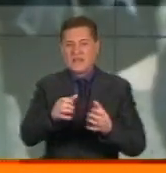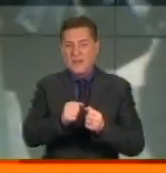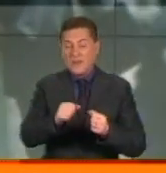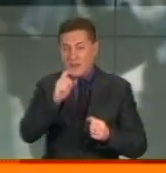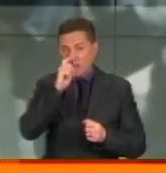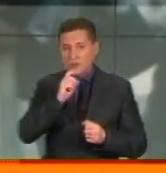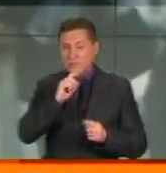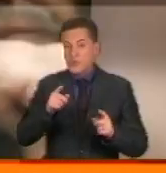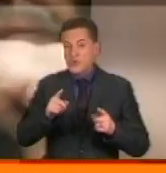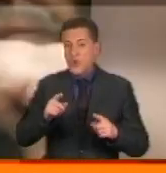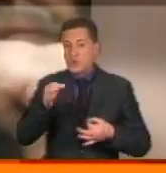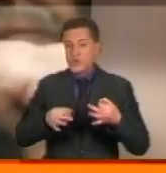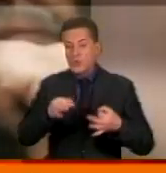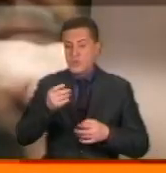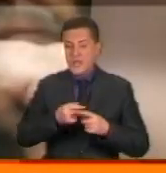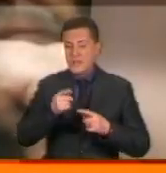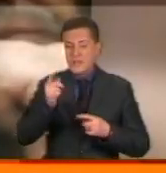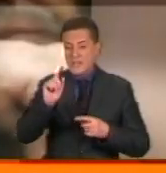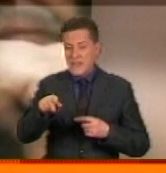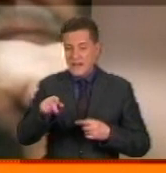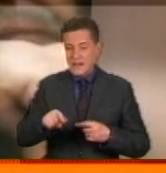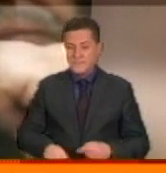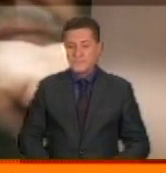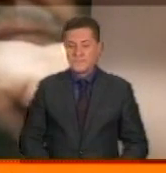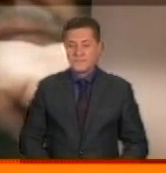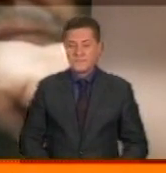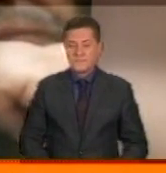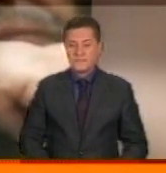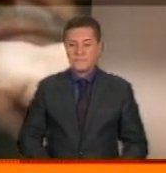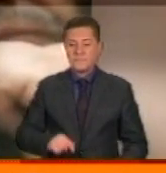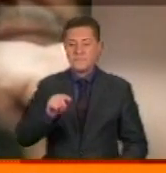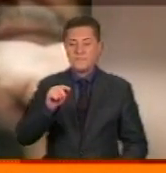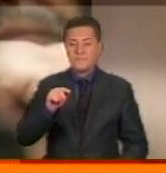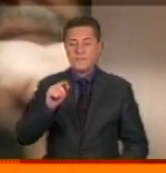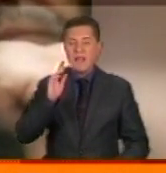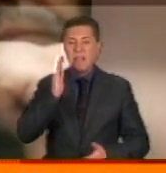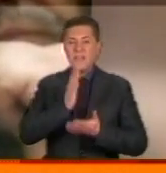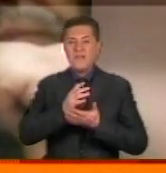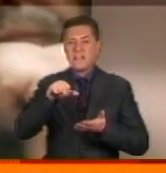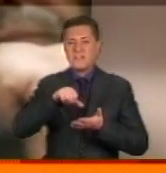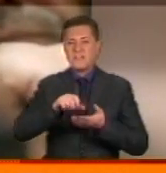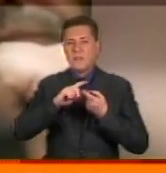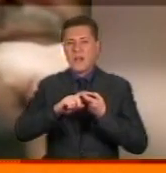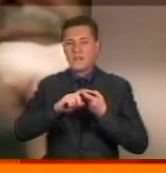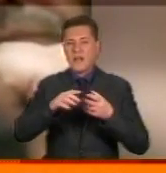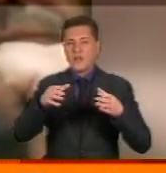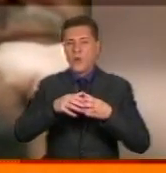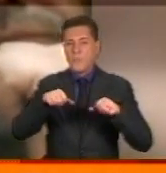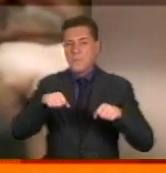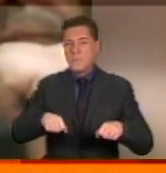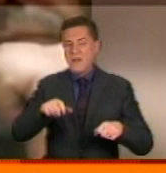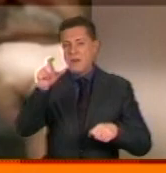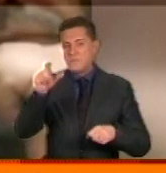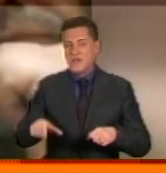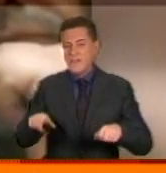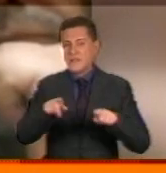чому судять саме їх. Тот же Емірусін Куку, він ще є членом контактної групи по правам чоловіка. Також і інші